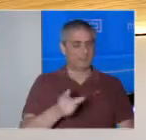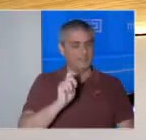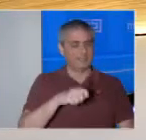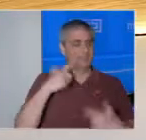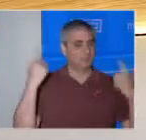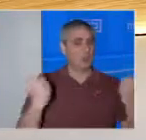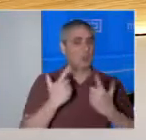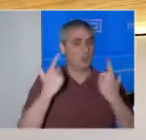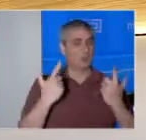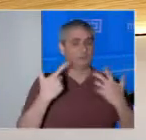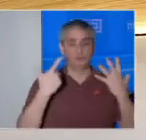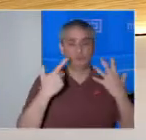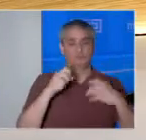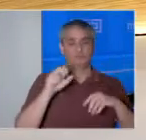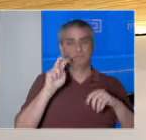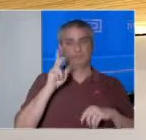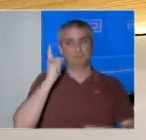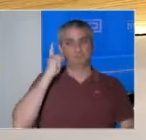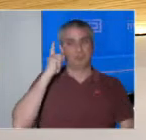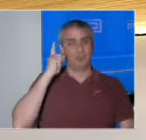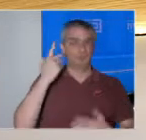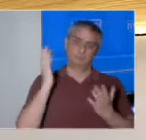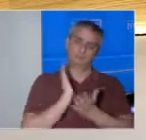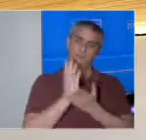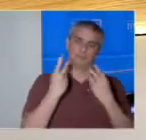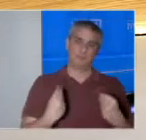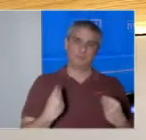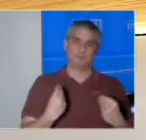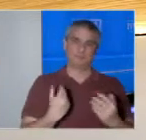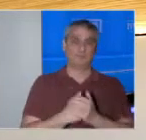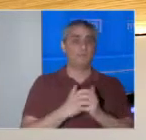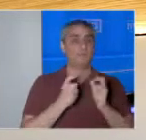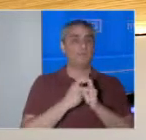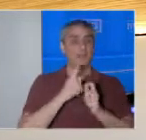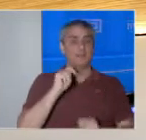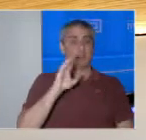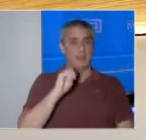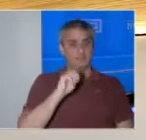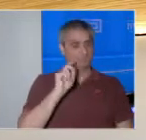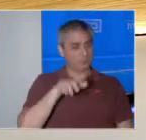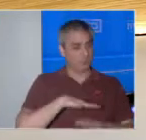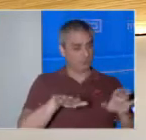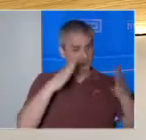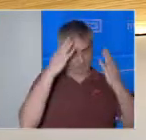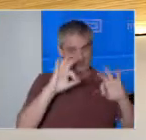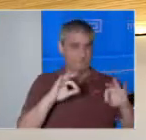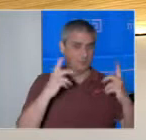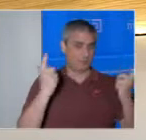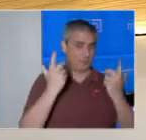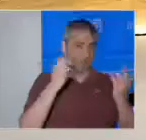הכנסת חוגגת 72 שנה. מזל טוב. מפלגת תלם ירדה לשטח לכבוד